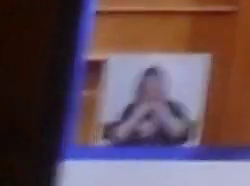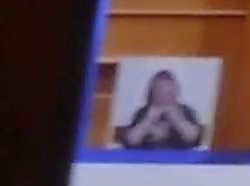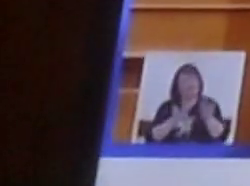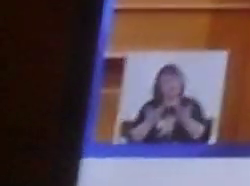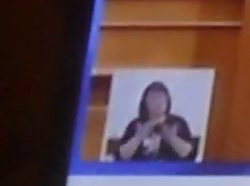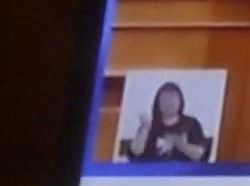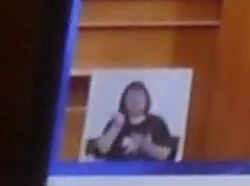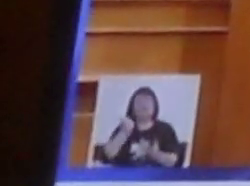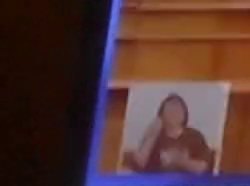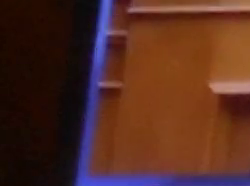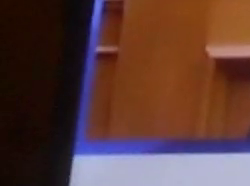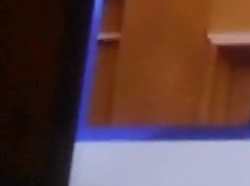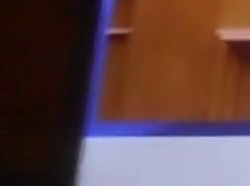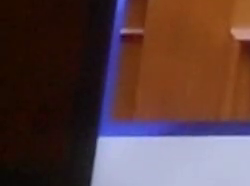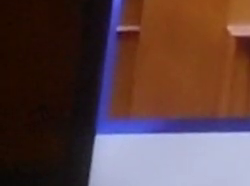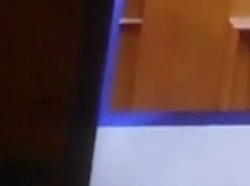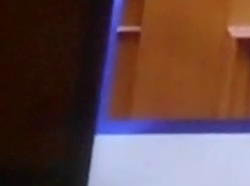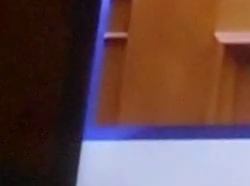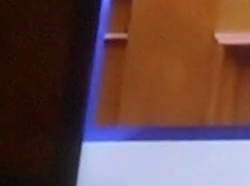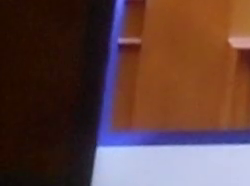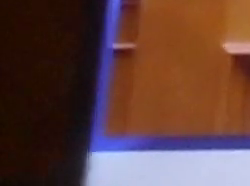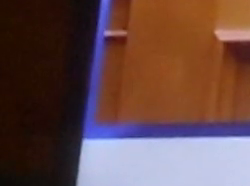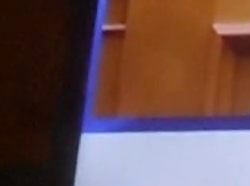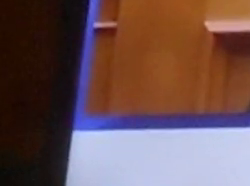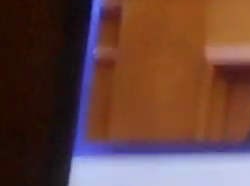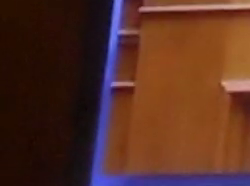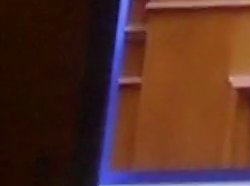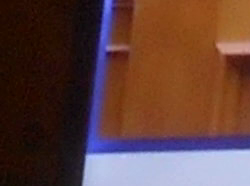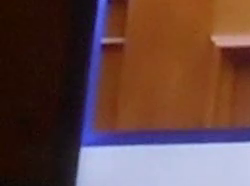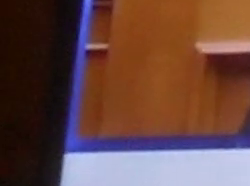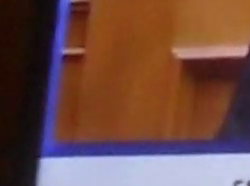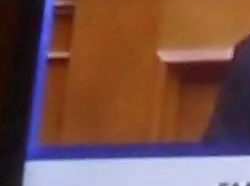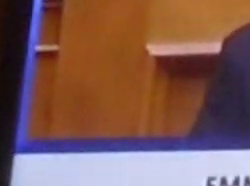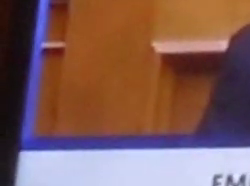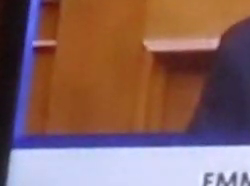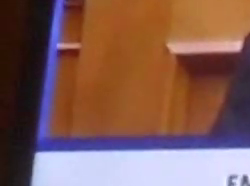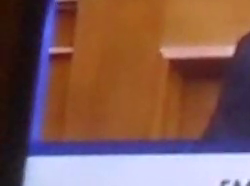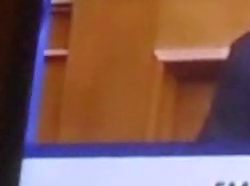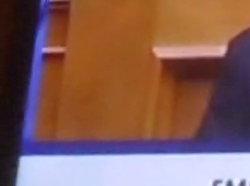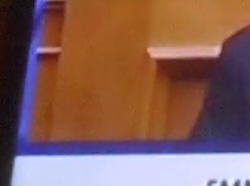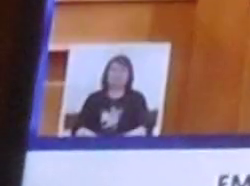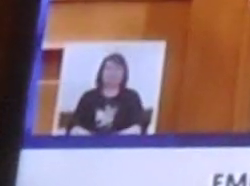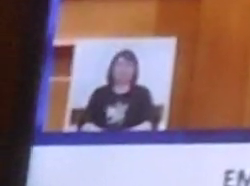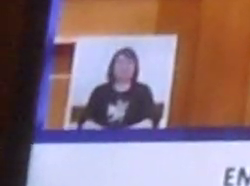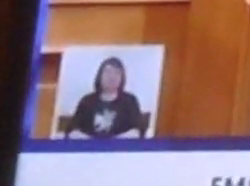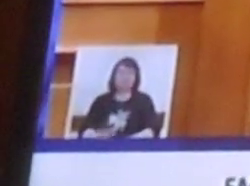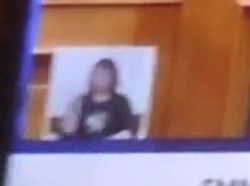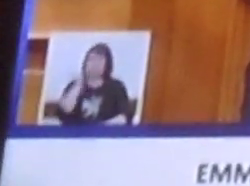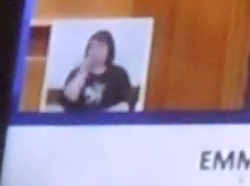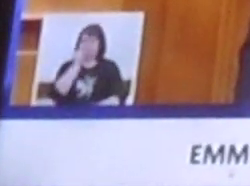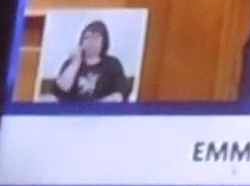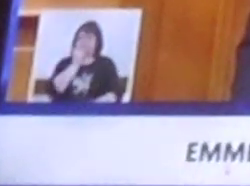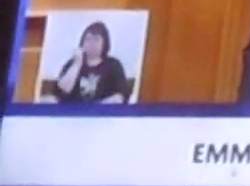για να έχουν ένα μισθό να ζήσουν. Πολλοί εξ αυτών. Τα πόθεν έσχες θα τα φανερώσουν. Ξέρετε πόσο είναι το πόθεν έσχες του Κυριάκου